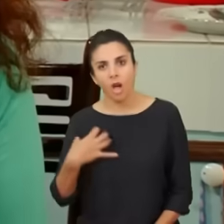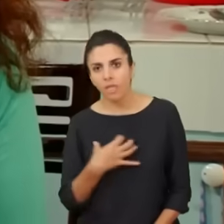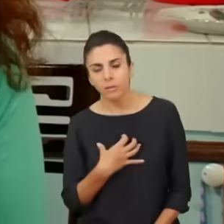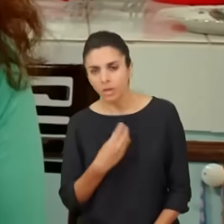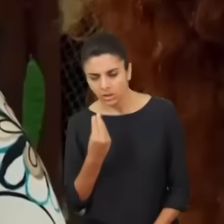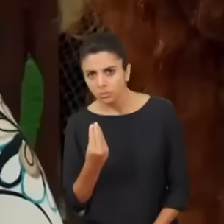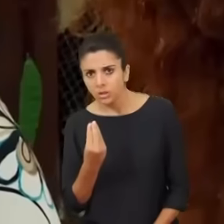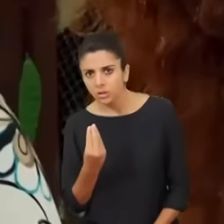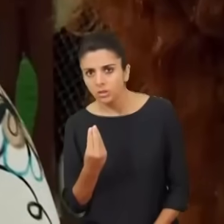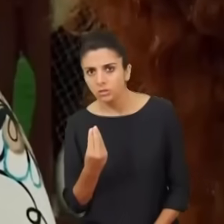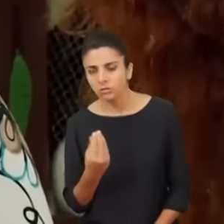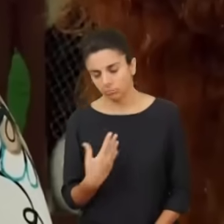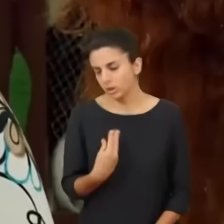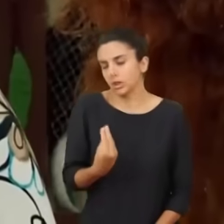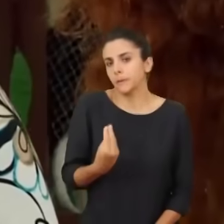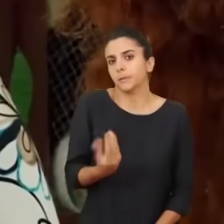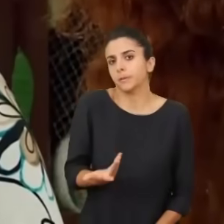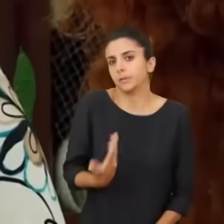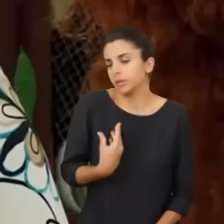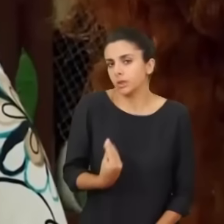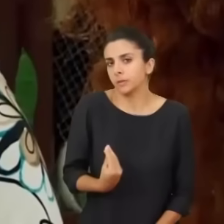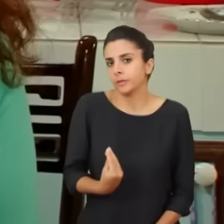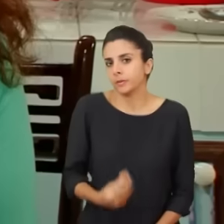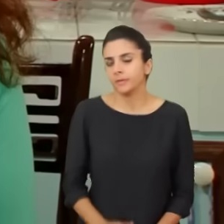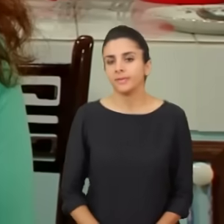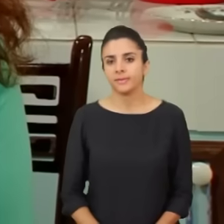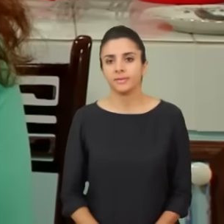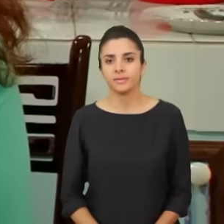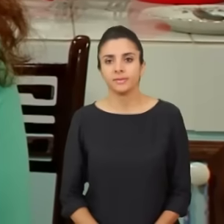misin sen? İyiyim.